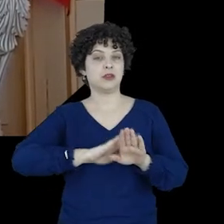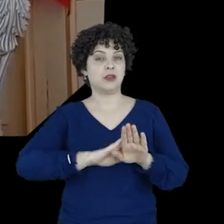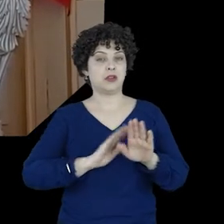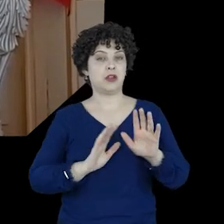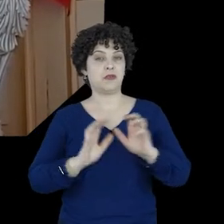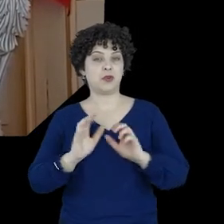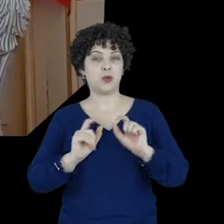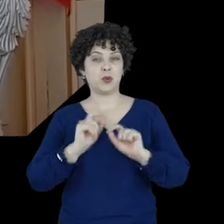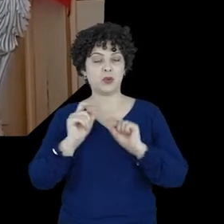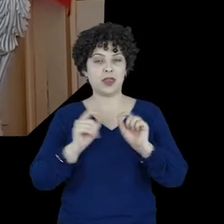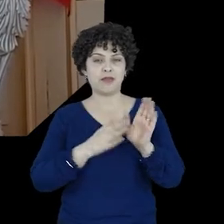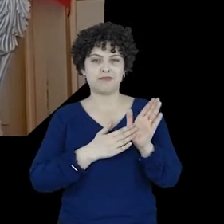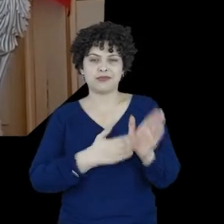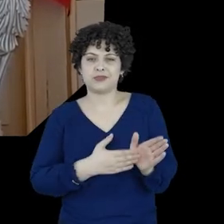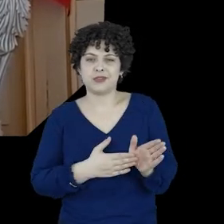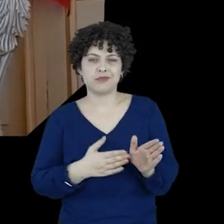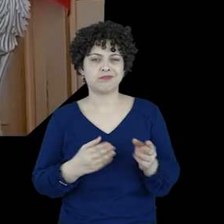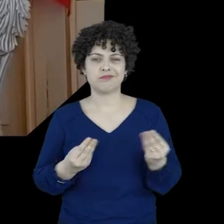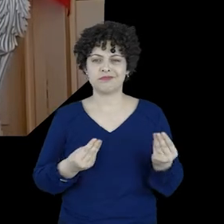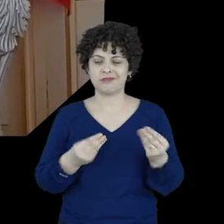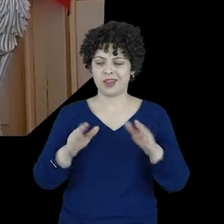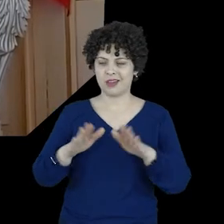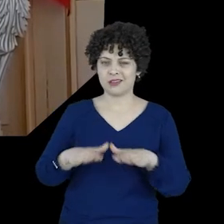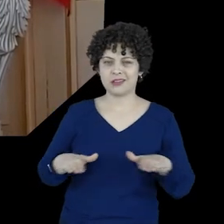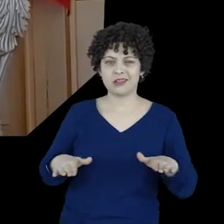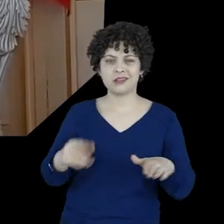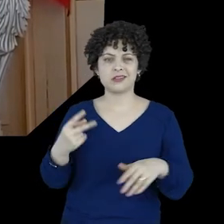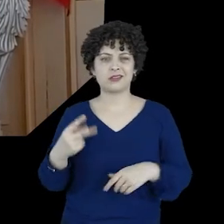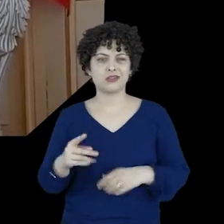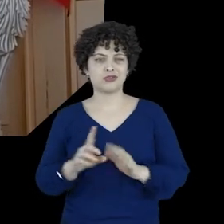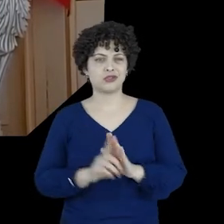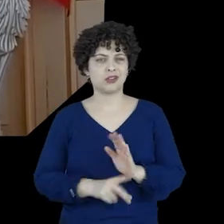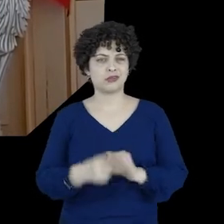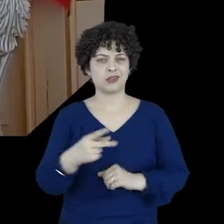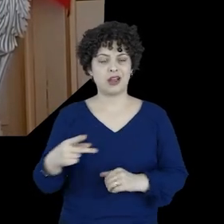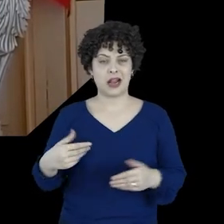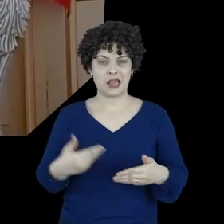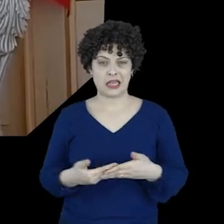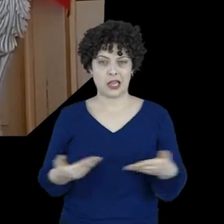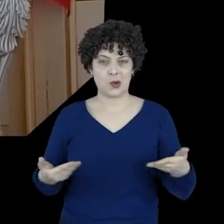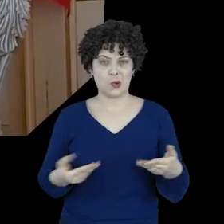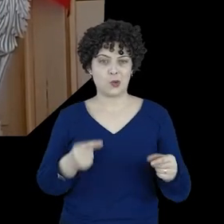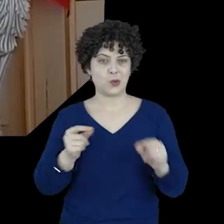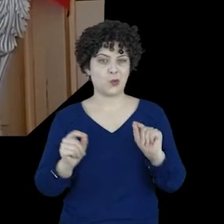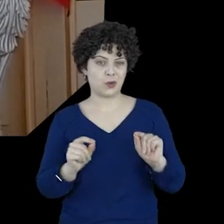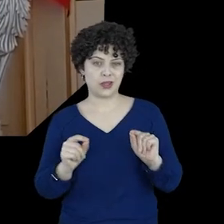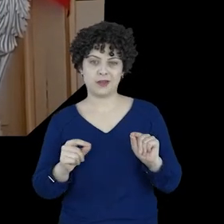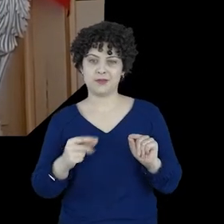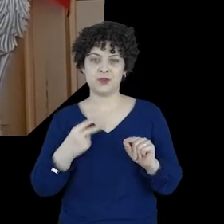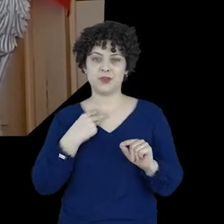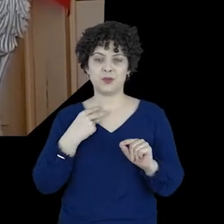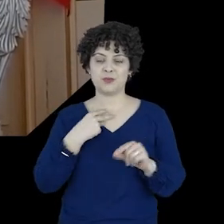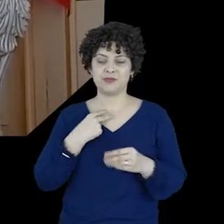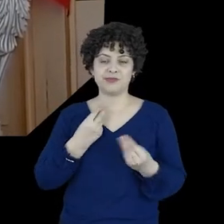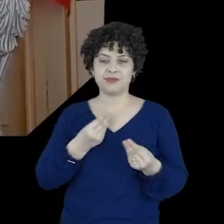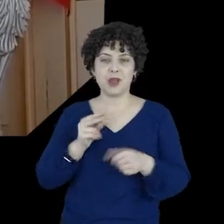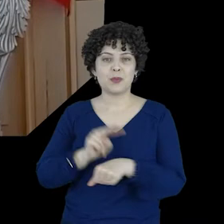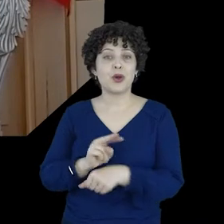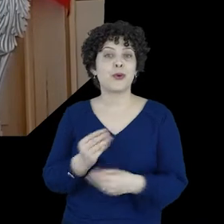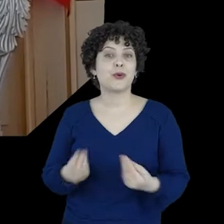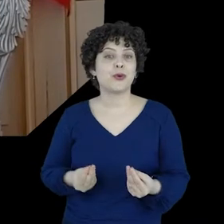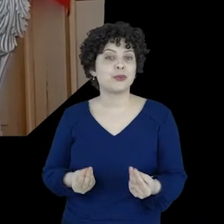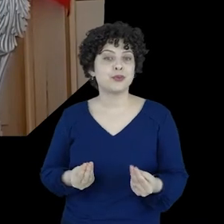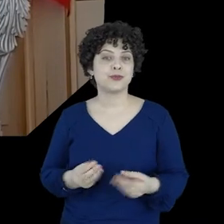peut-être, en tout cas, jusqu'à présent, c'était le cas, ne pouvaient pas vraiment être